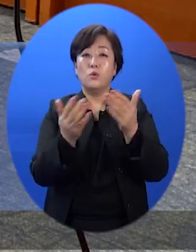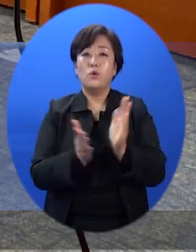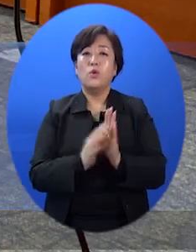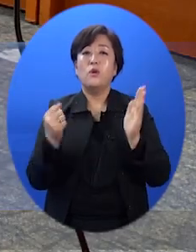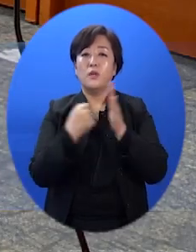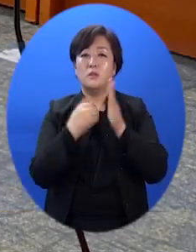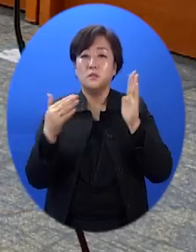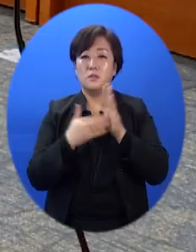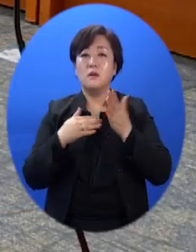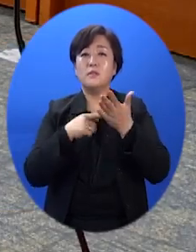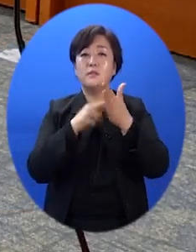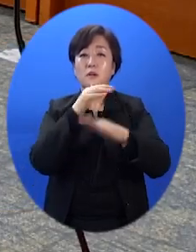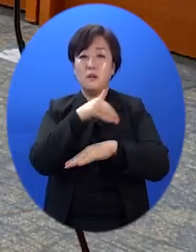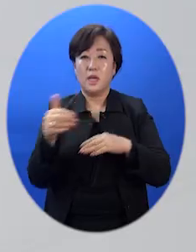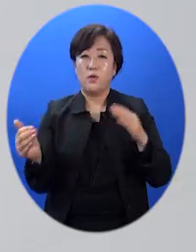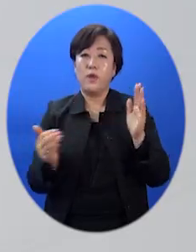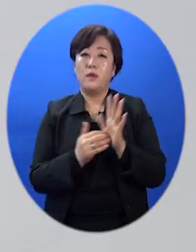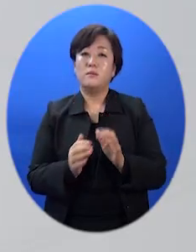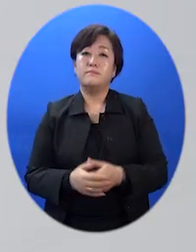신청할 계획입니다.